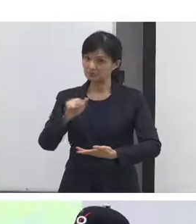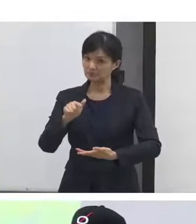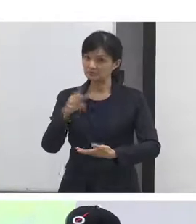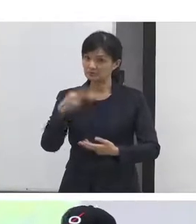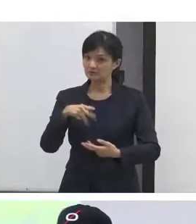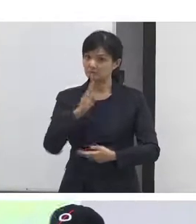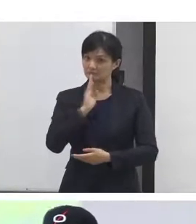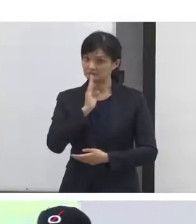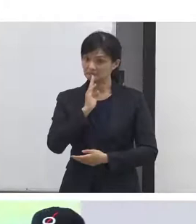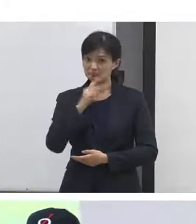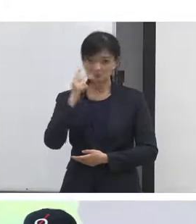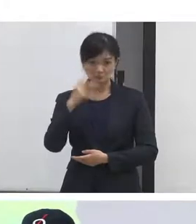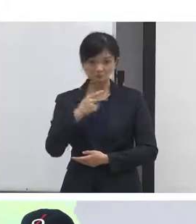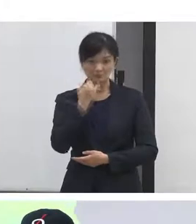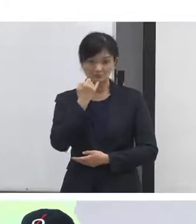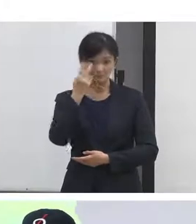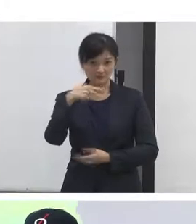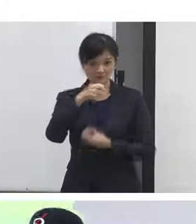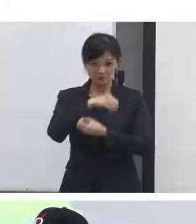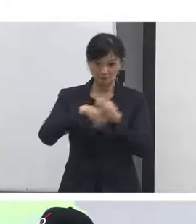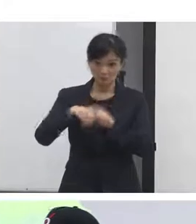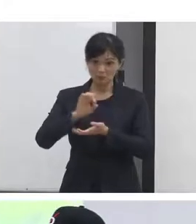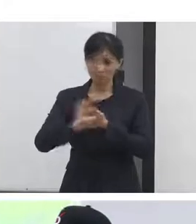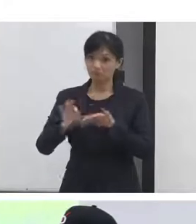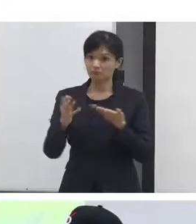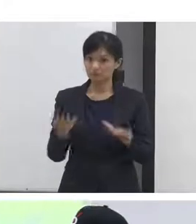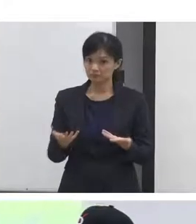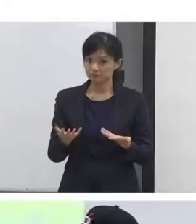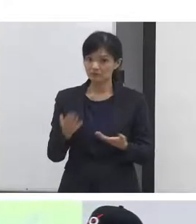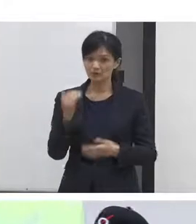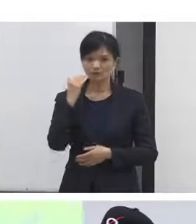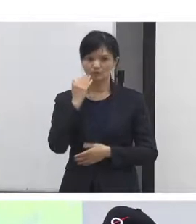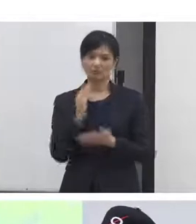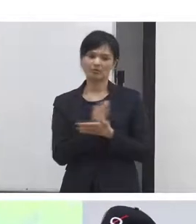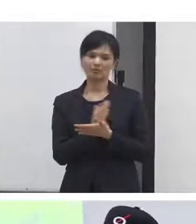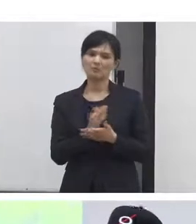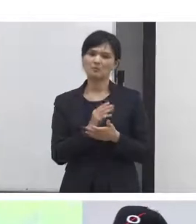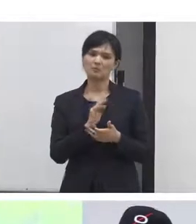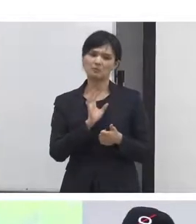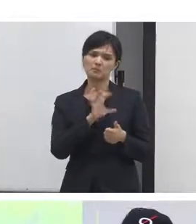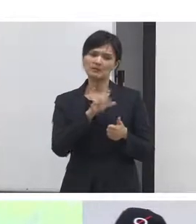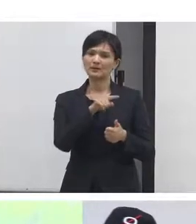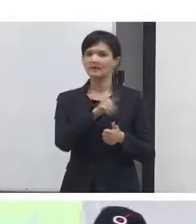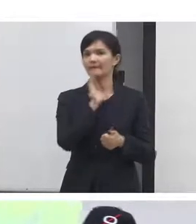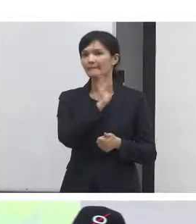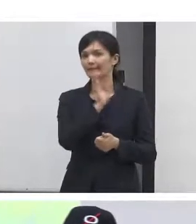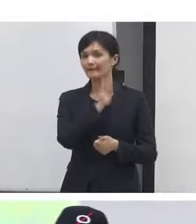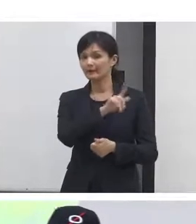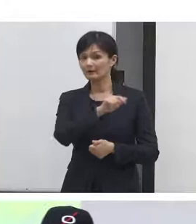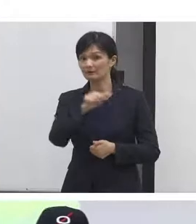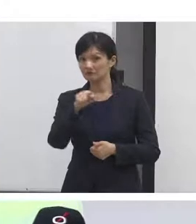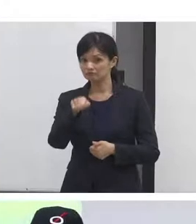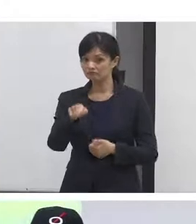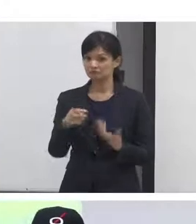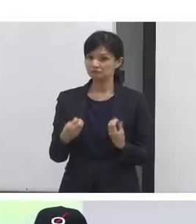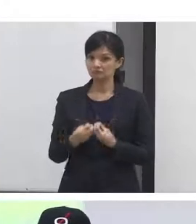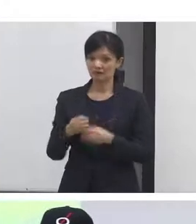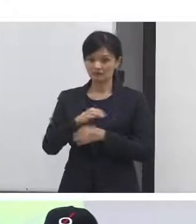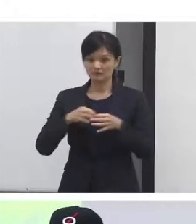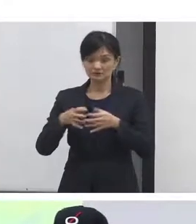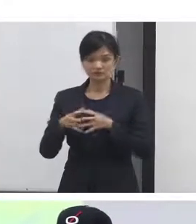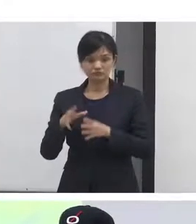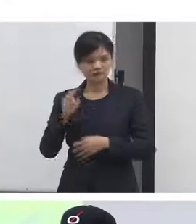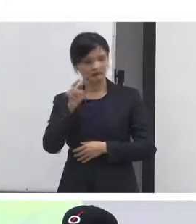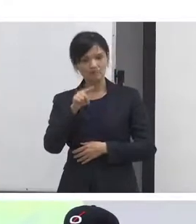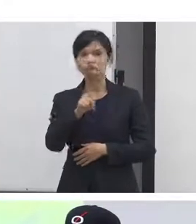要讲再利用产品？当你指责它这个东西是废弃物的时候，可能在经纪单位就会跳出来说，